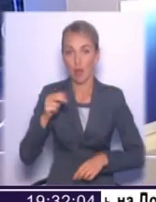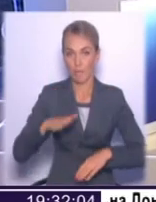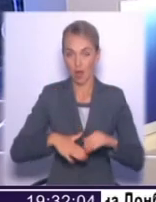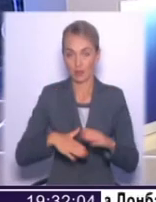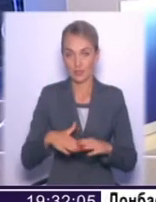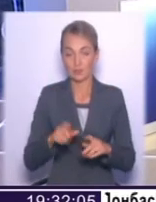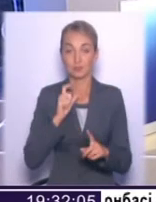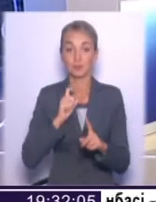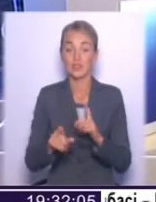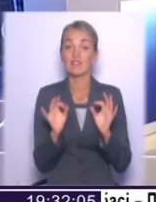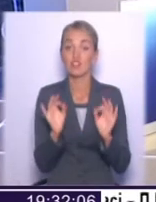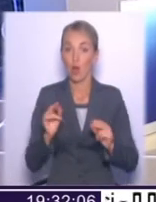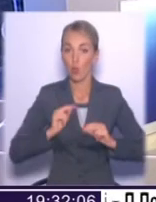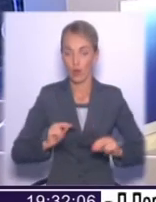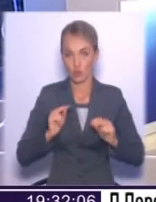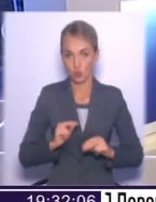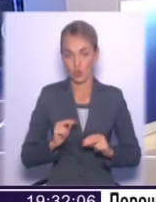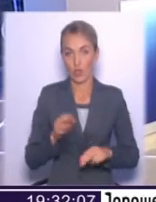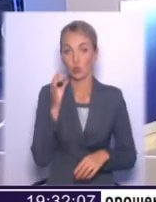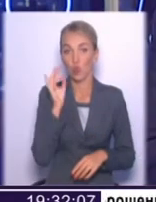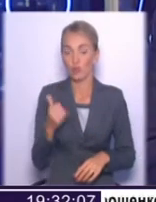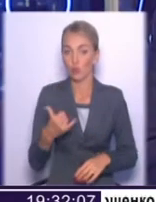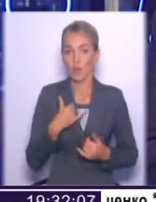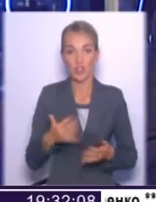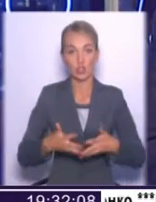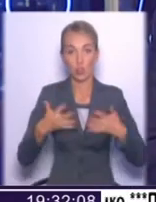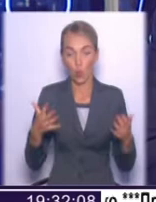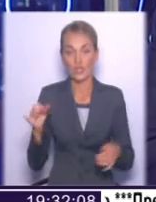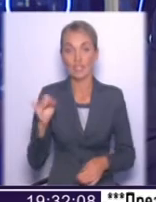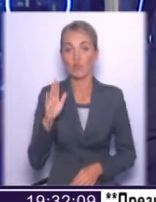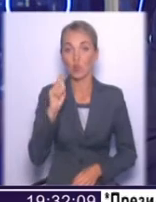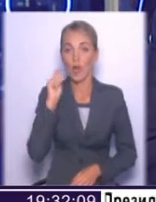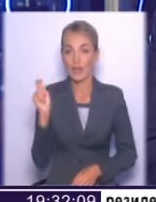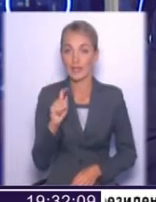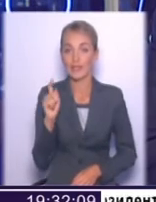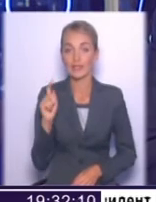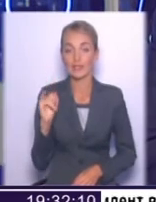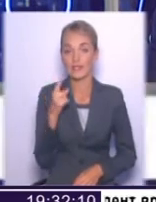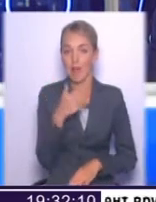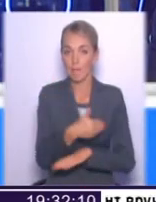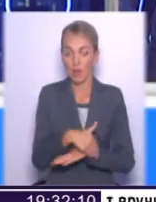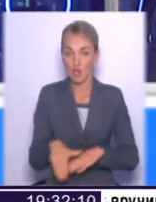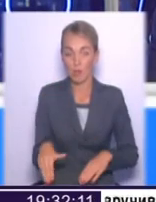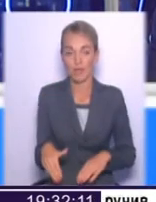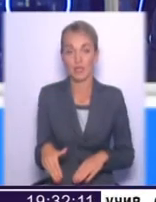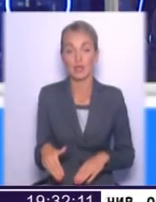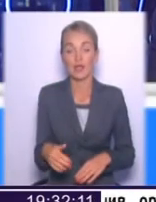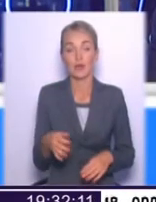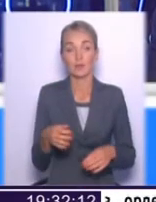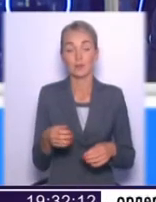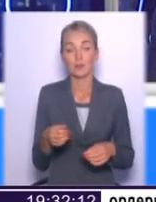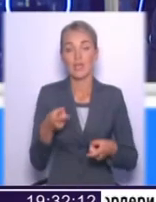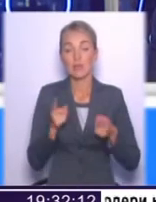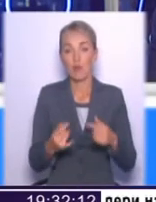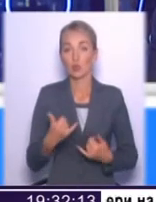Ну, власне, досвід у мене достатньо широкий і в Україні, і за її межами. І насправді